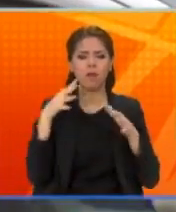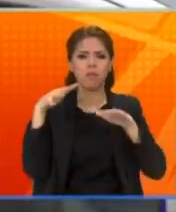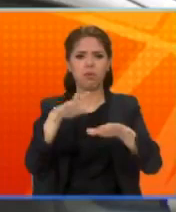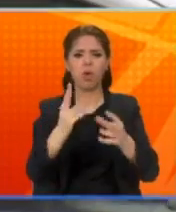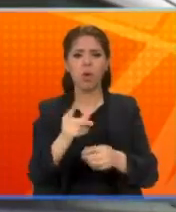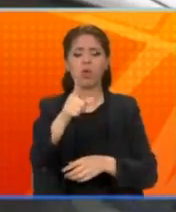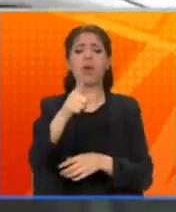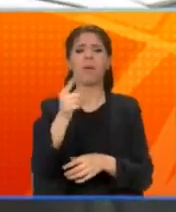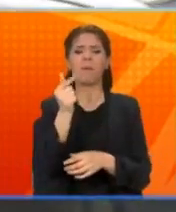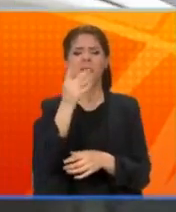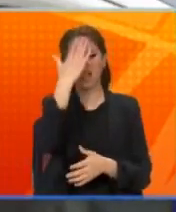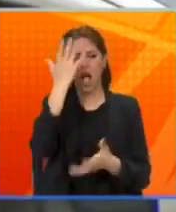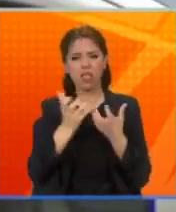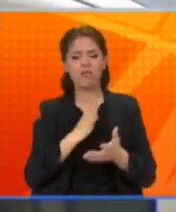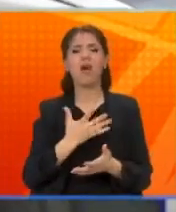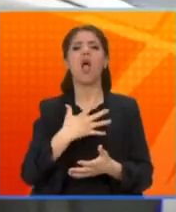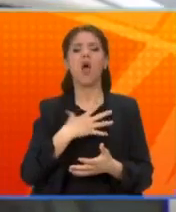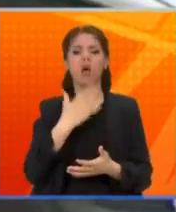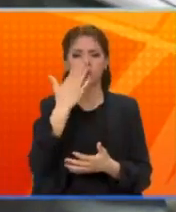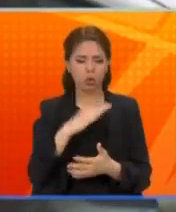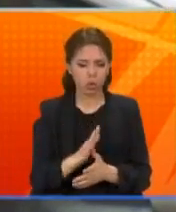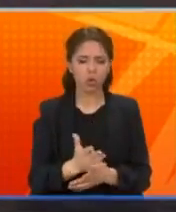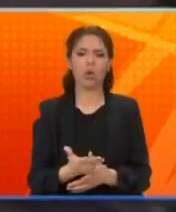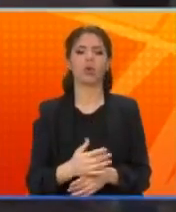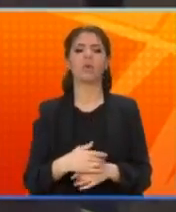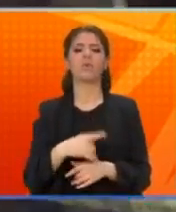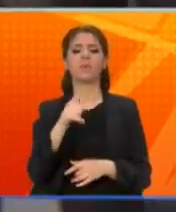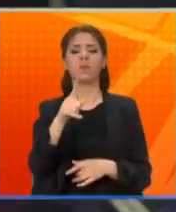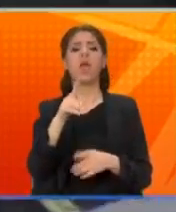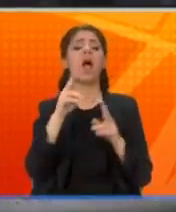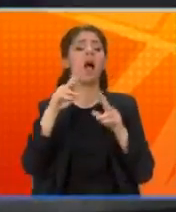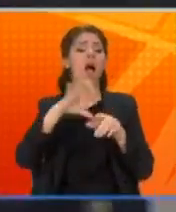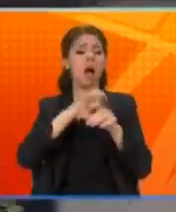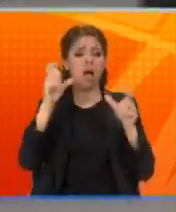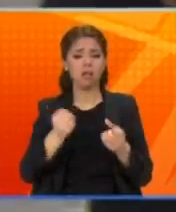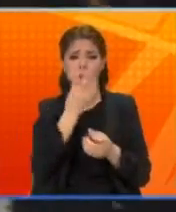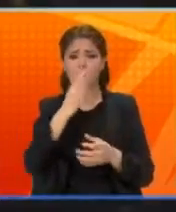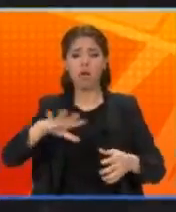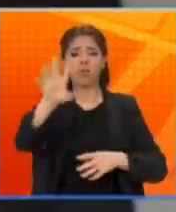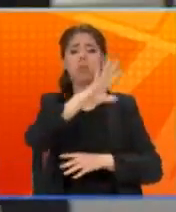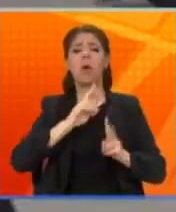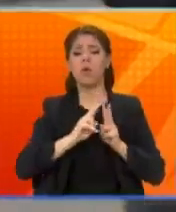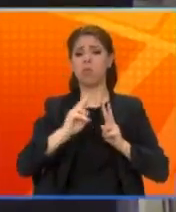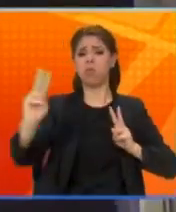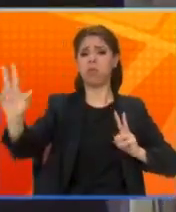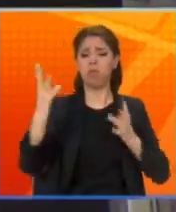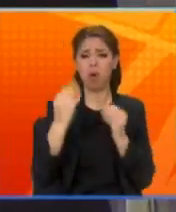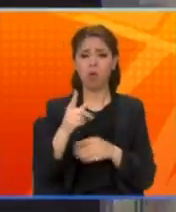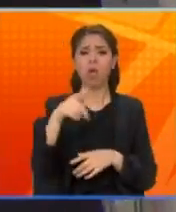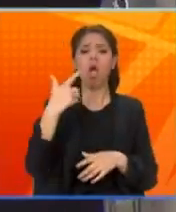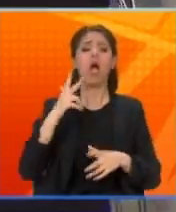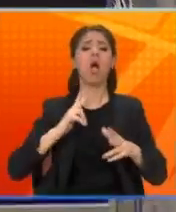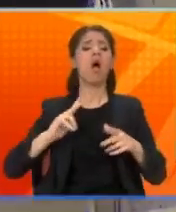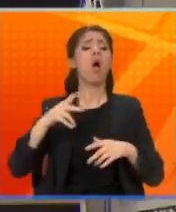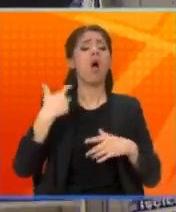biraz daha hafif bir ateşten dolayı. Öksürük var mı? Yok, öksürüğü yok. Hastane bahçelerinde uzun kuyruklar oluştu. Özel